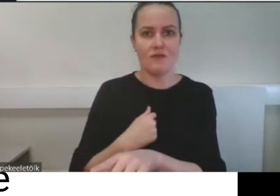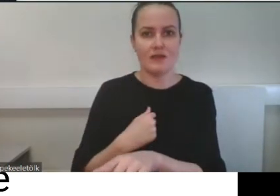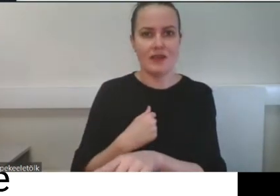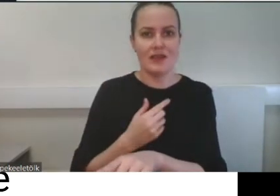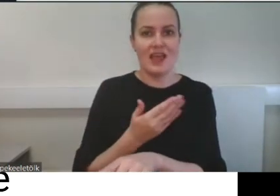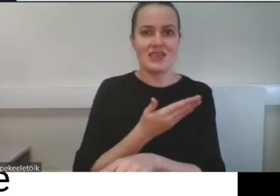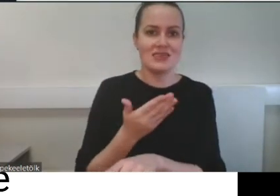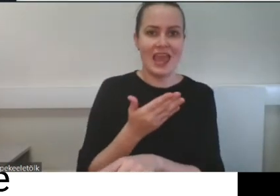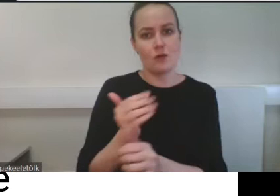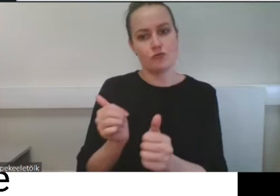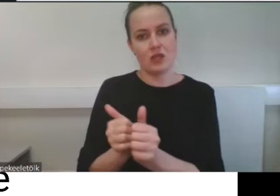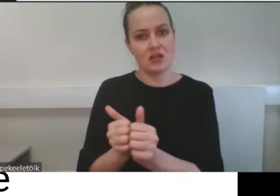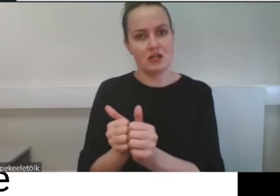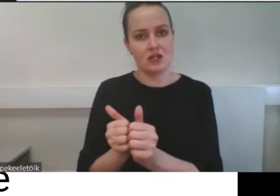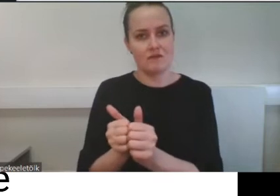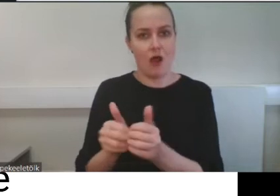on oluliselt